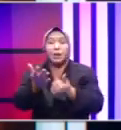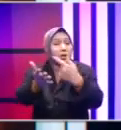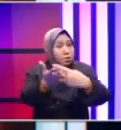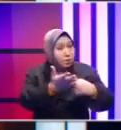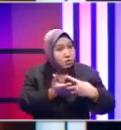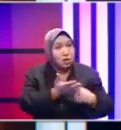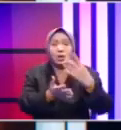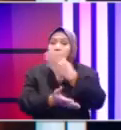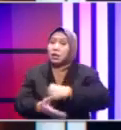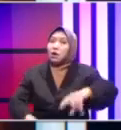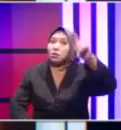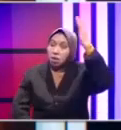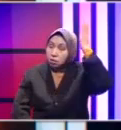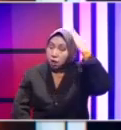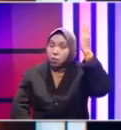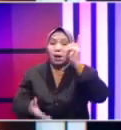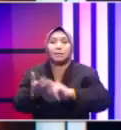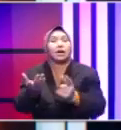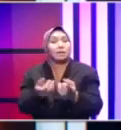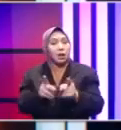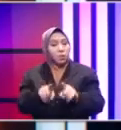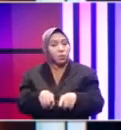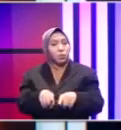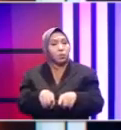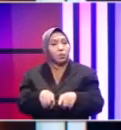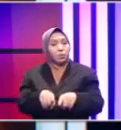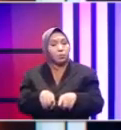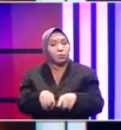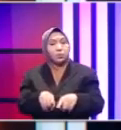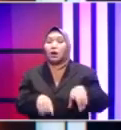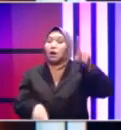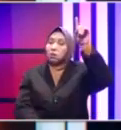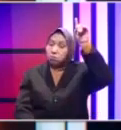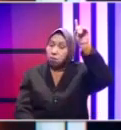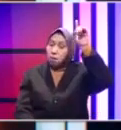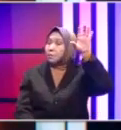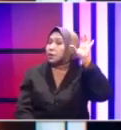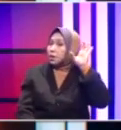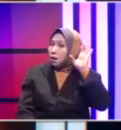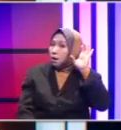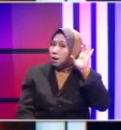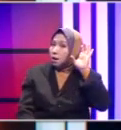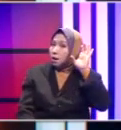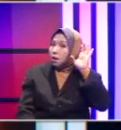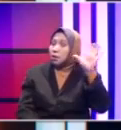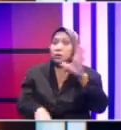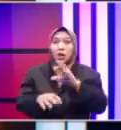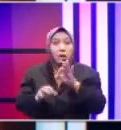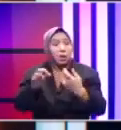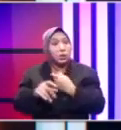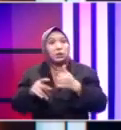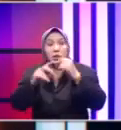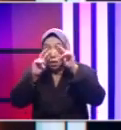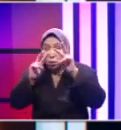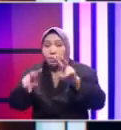dan Allah mengetahui segala apa yang berlaku kode semi ah Allah mendengar kalau kita pergi